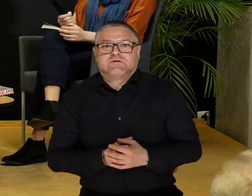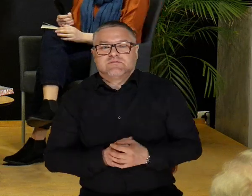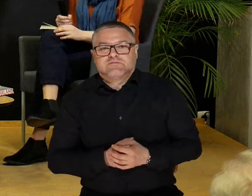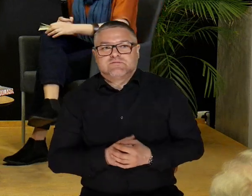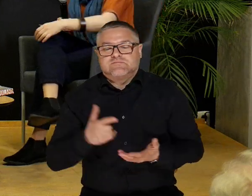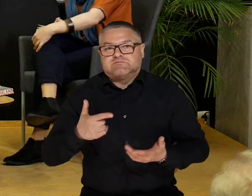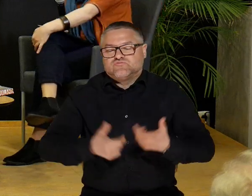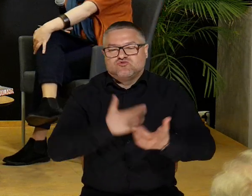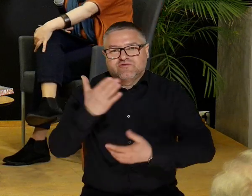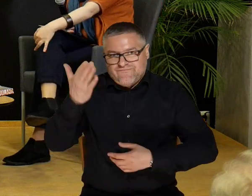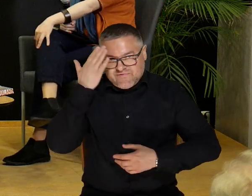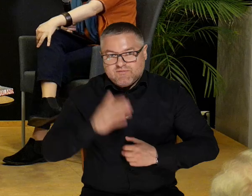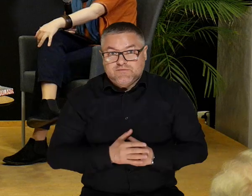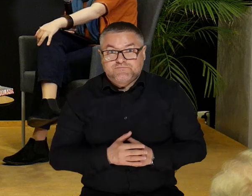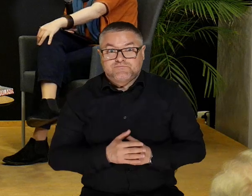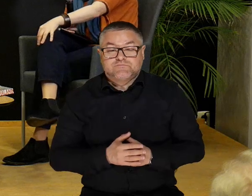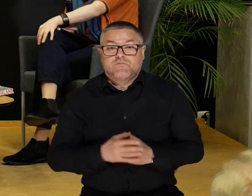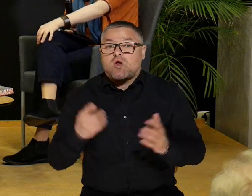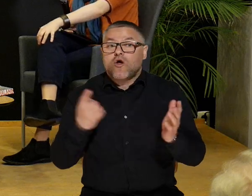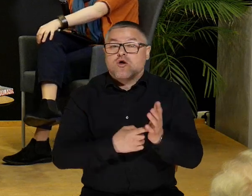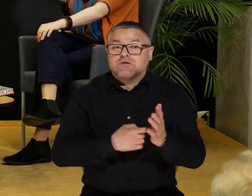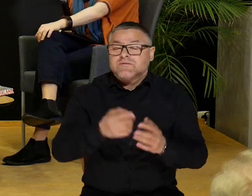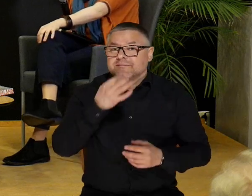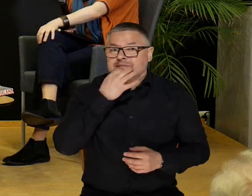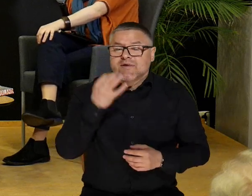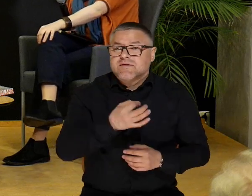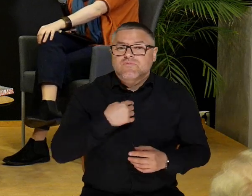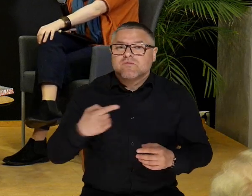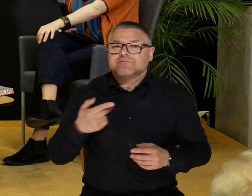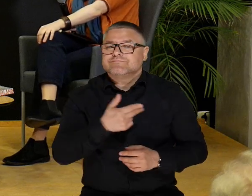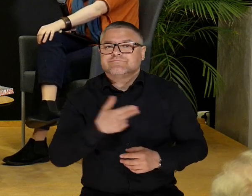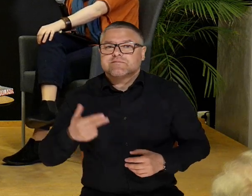o tym dziedzictwie już wiemy. I ostatnie pytanie to jest to, które dotyczyło